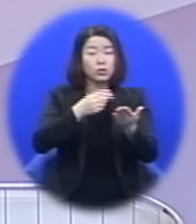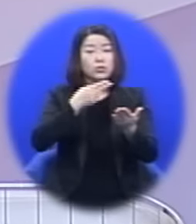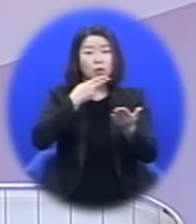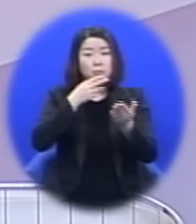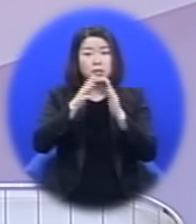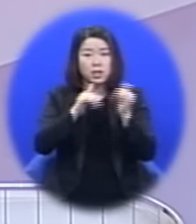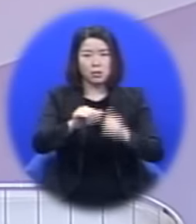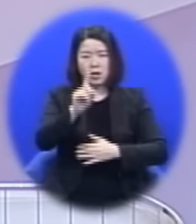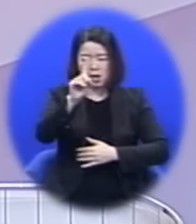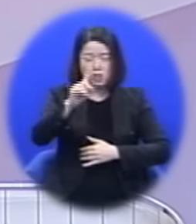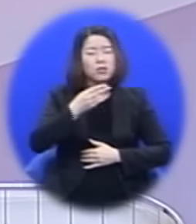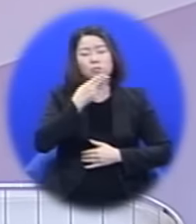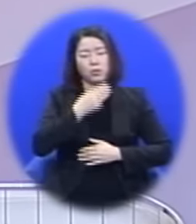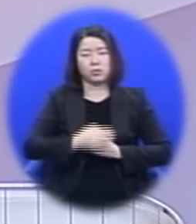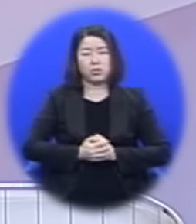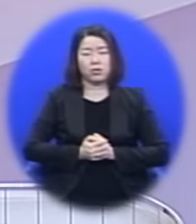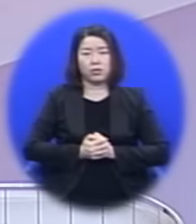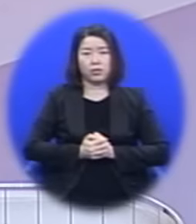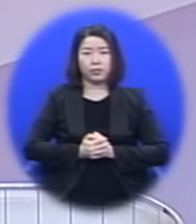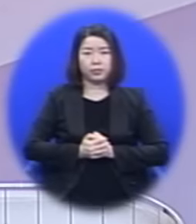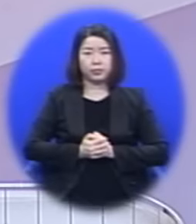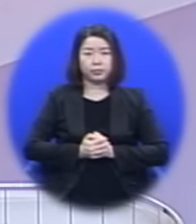사람도 없습니다.